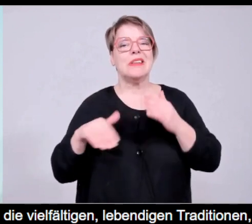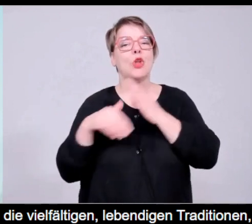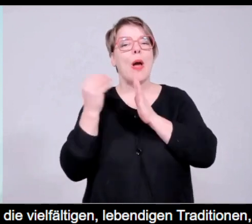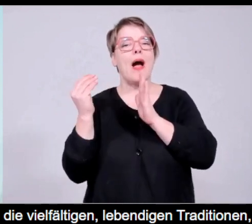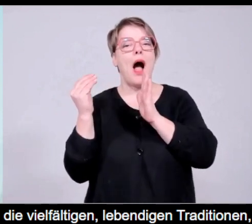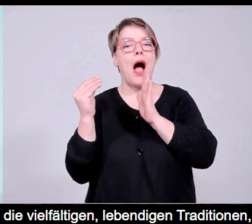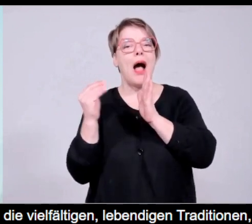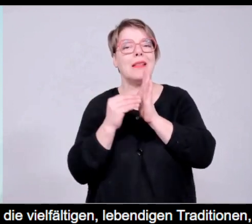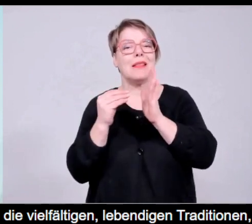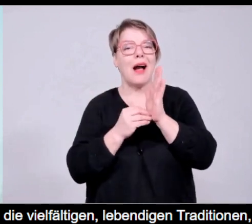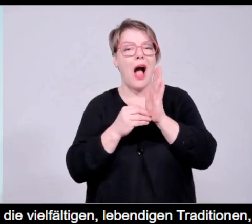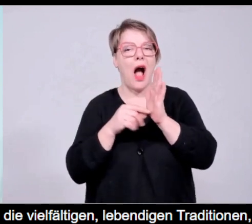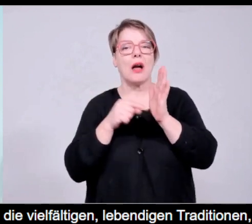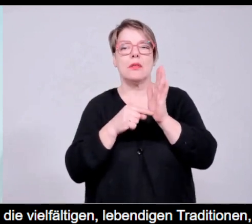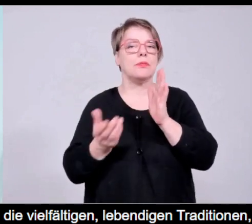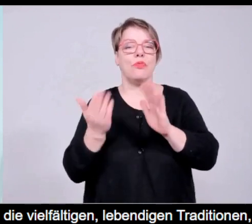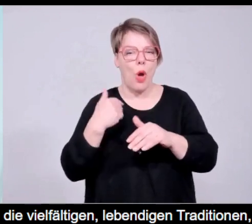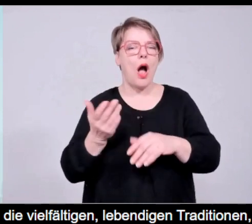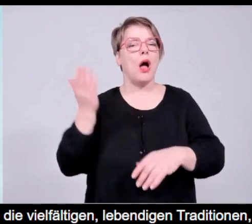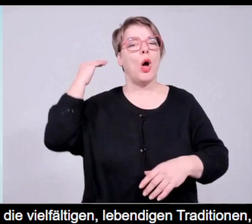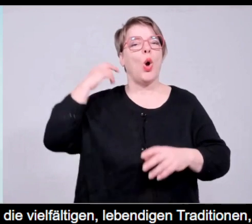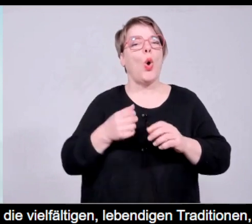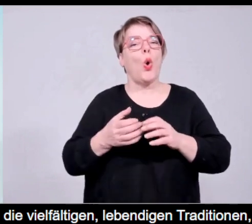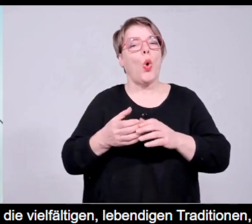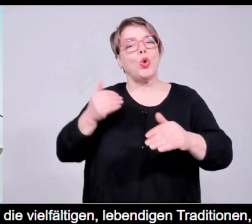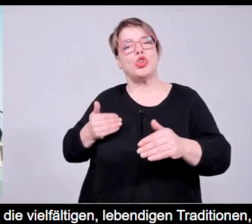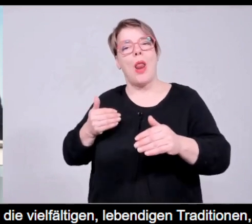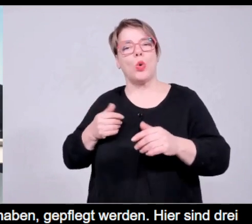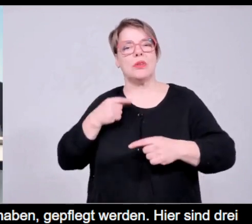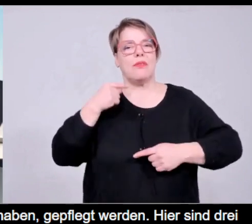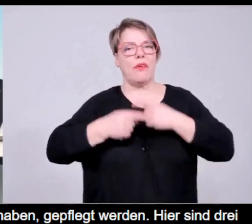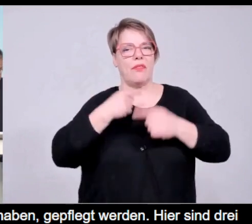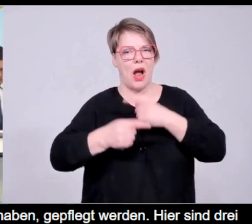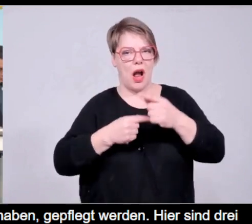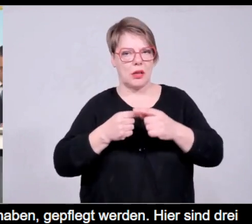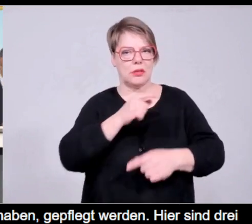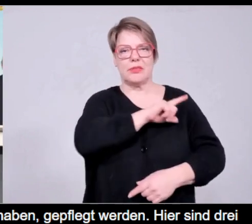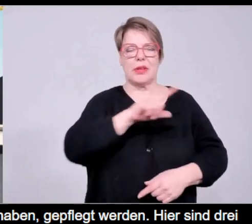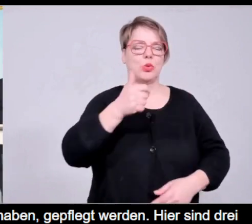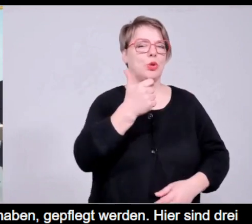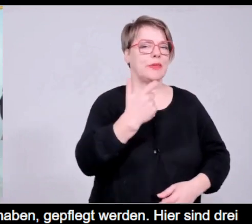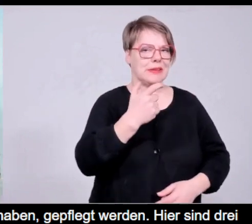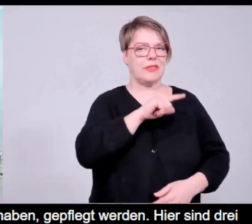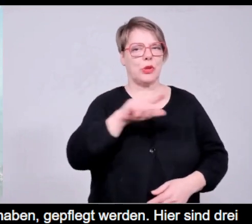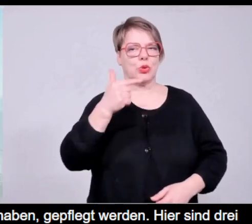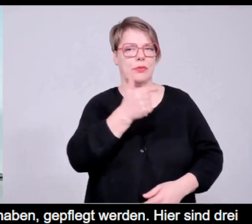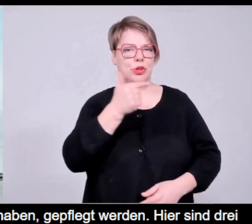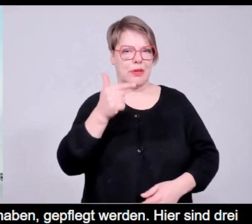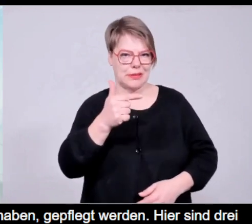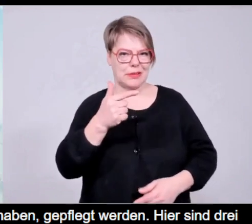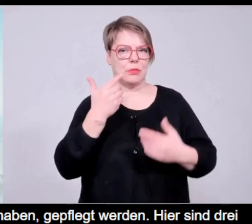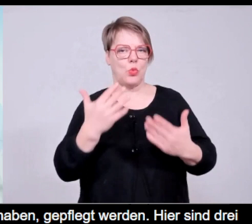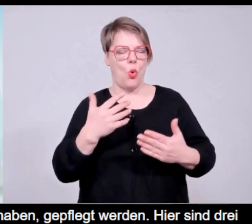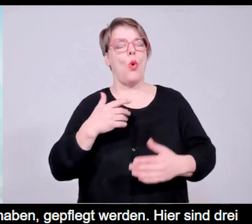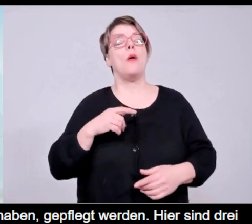Vielen Dank. Herr Staatsminister Holetschek, bitte. Ja, ich freue mich, dass das Kabinett sich heute mit einer zentralen Frage im Pflegebereich beschäftigt hat.